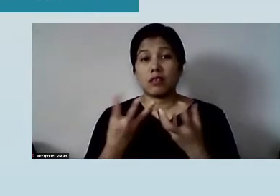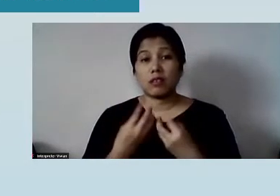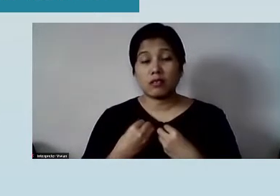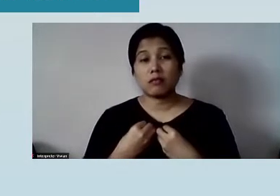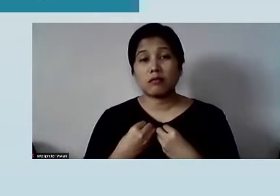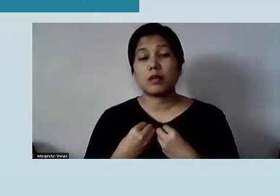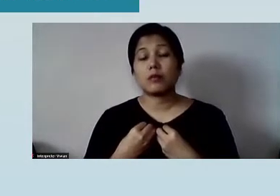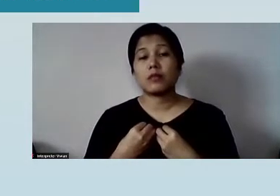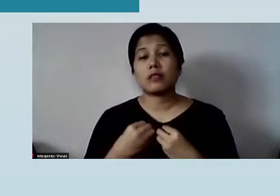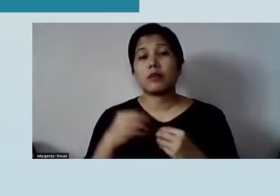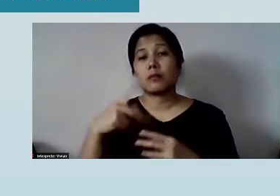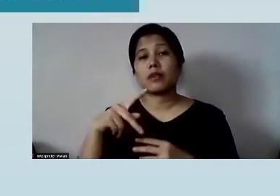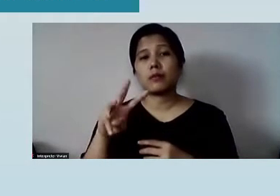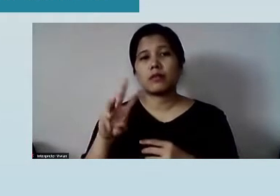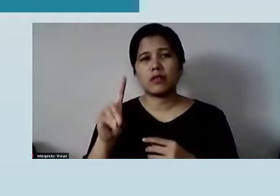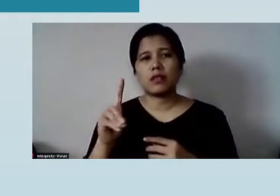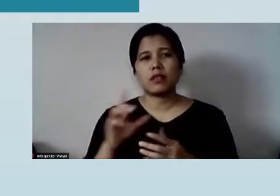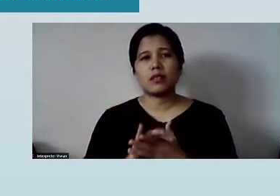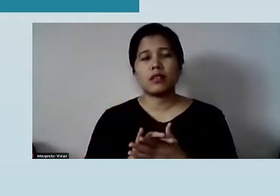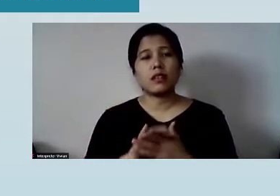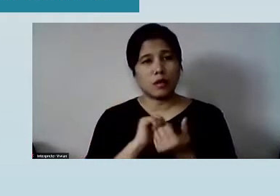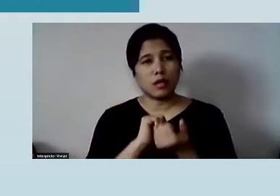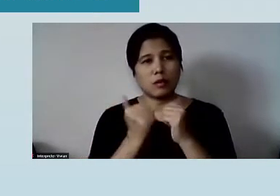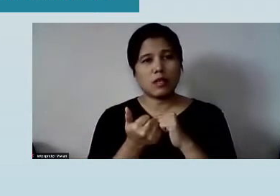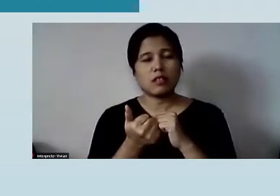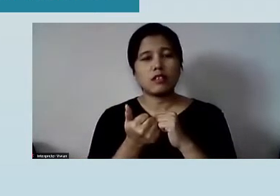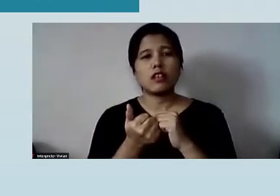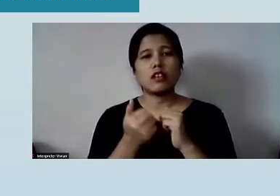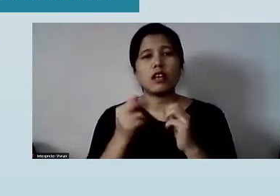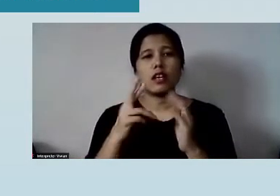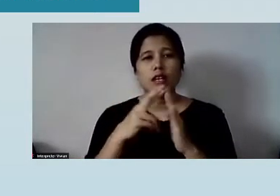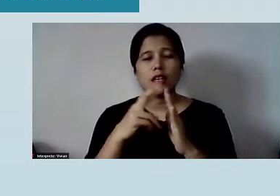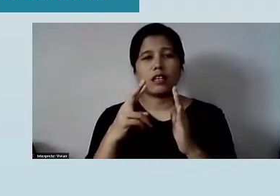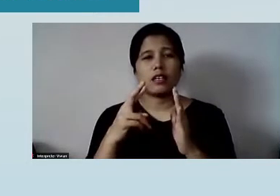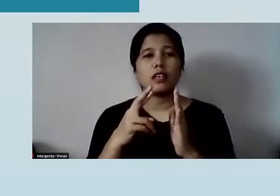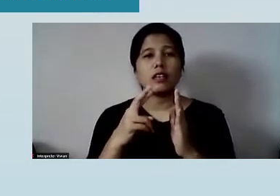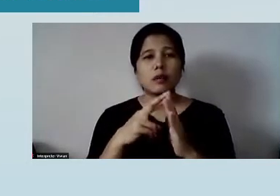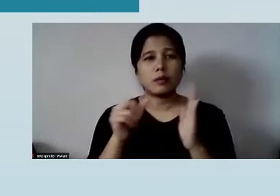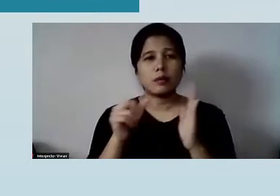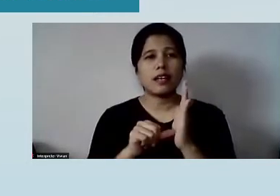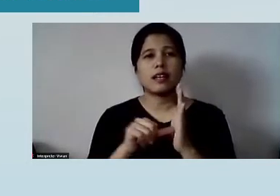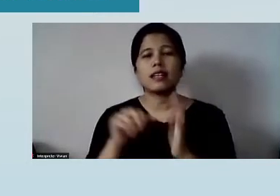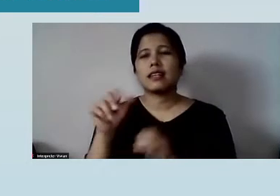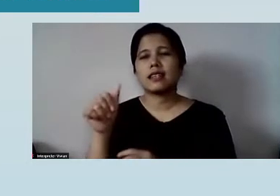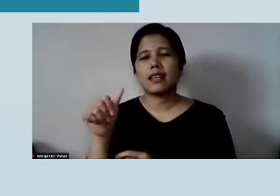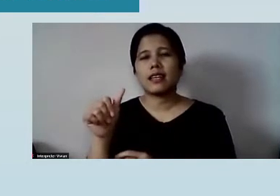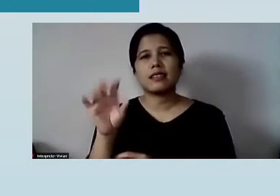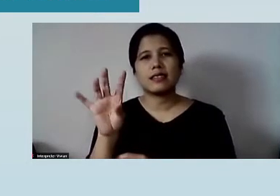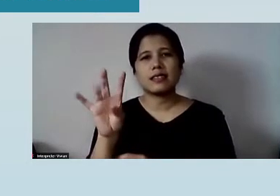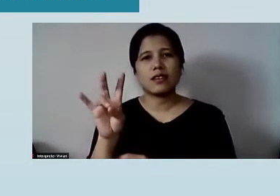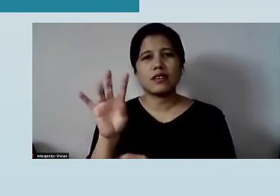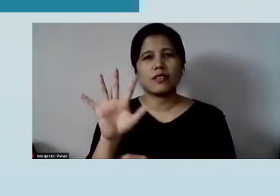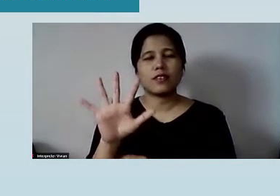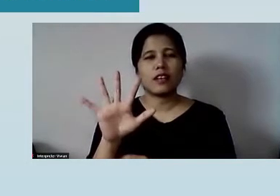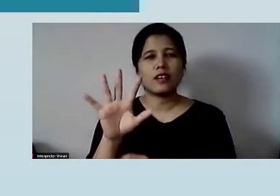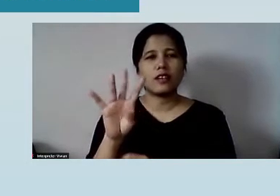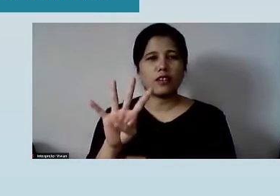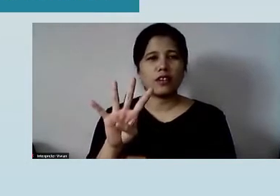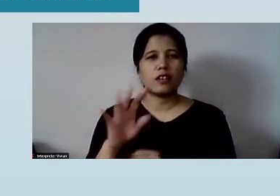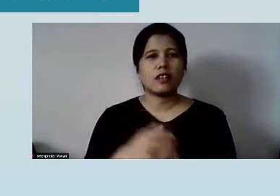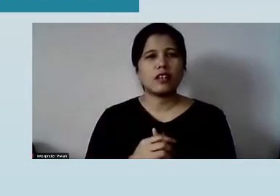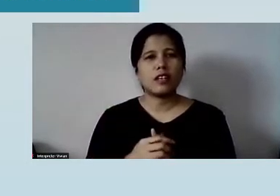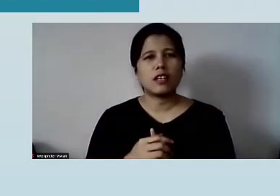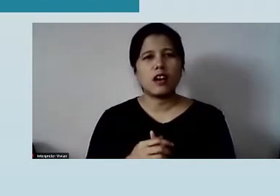this amended law, yung Republic Act 10754, full 20% discount na yan.